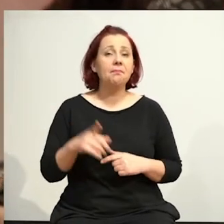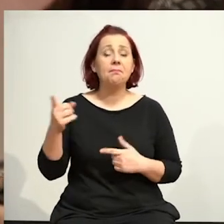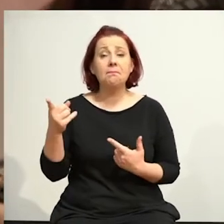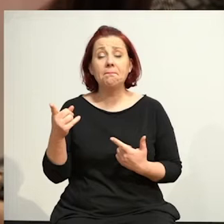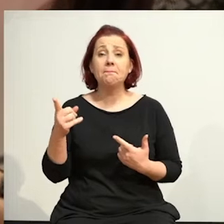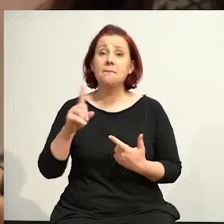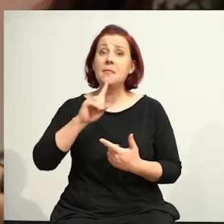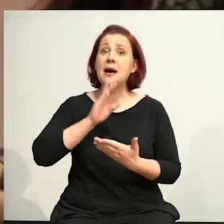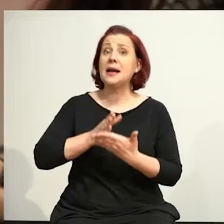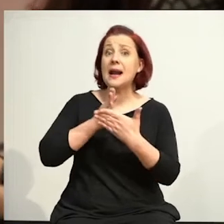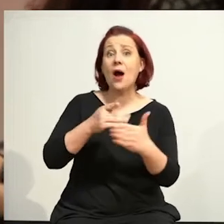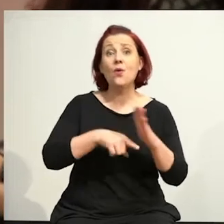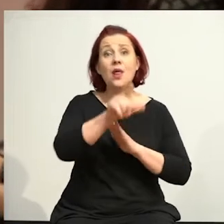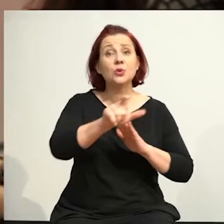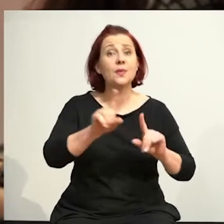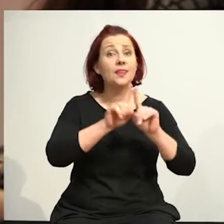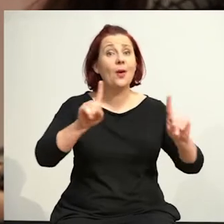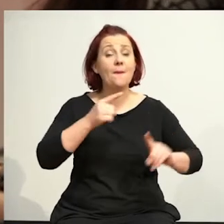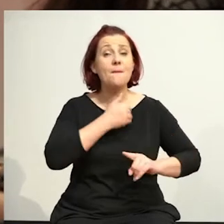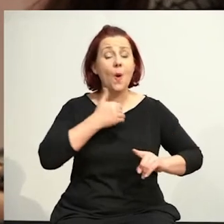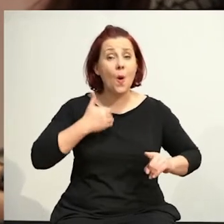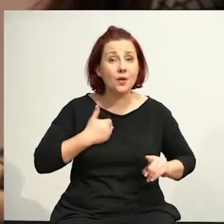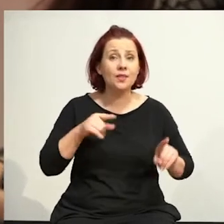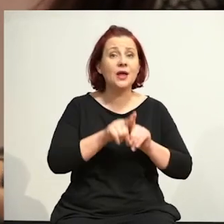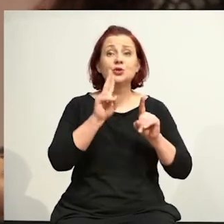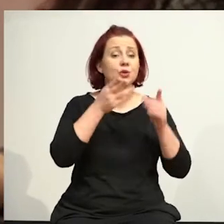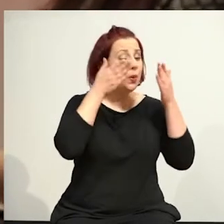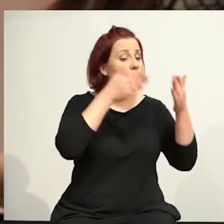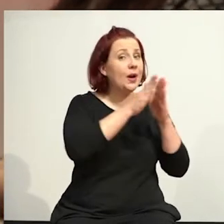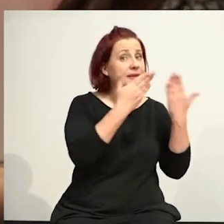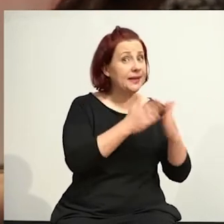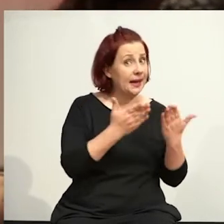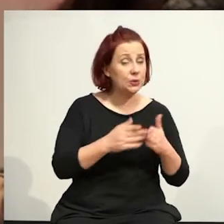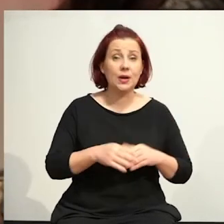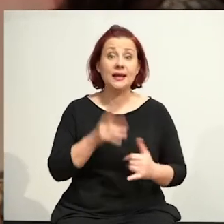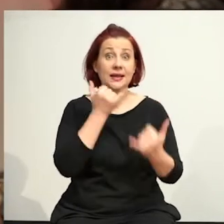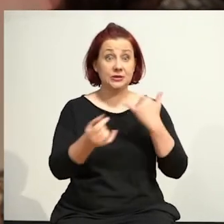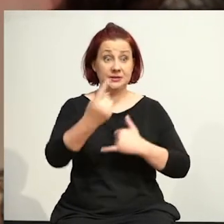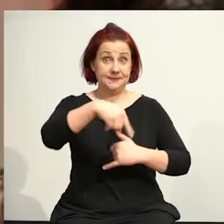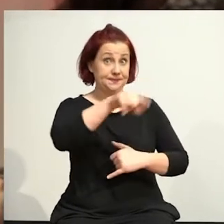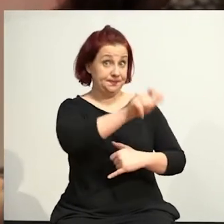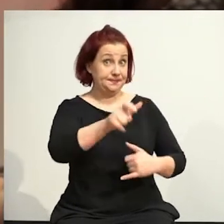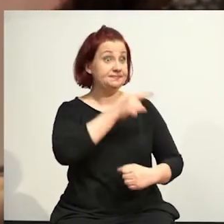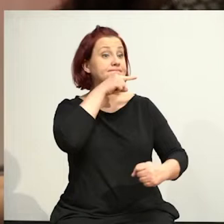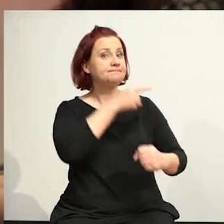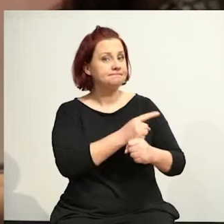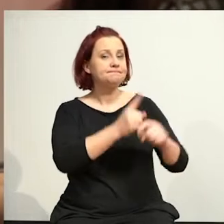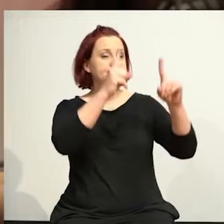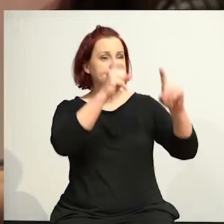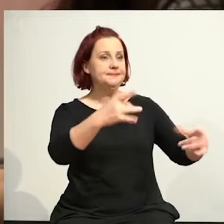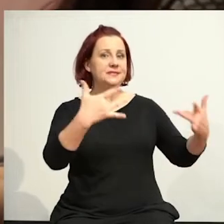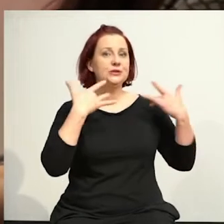jakby radził polonistom, czy w ogóle osobom, które zajmowały się literaturą, że jeżeli postanawiają rozpocząć swoje